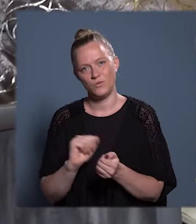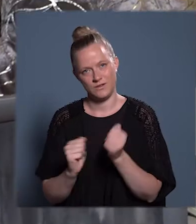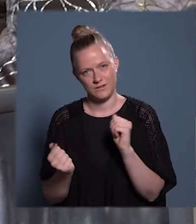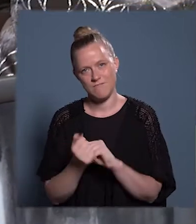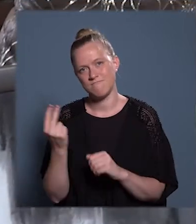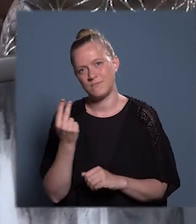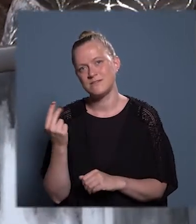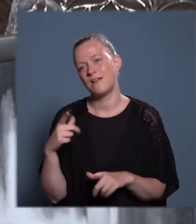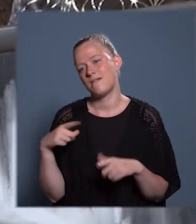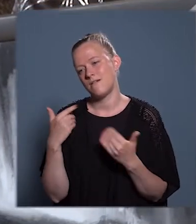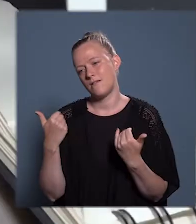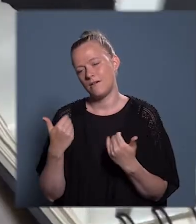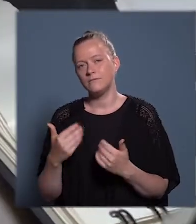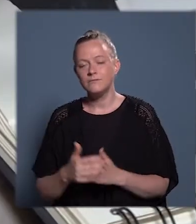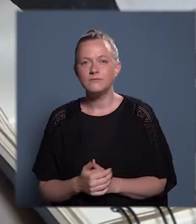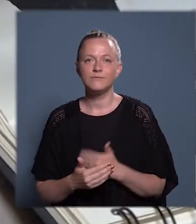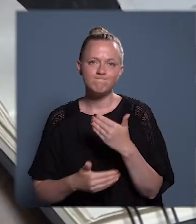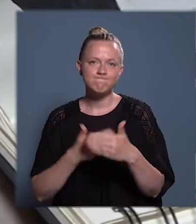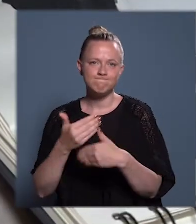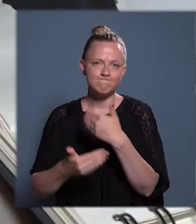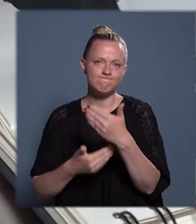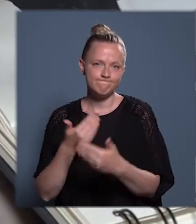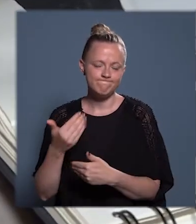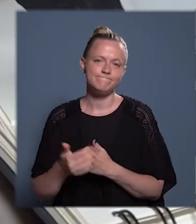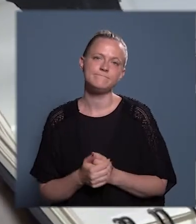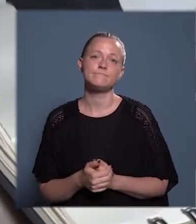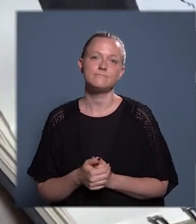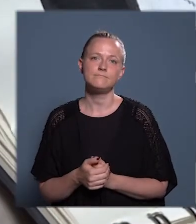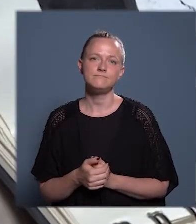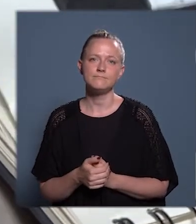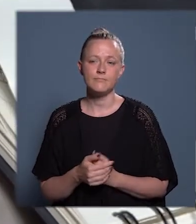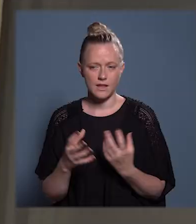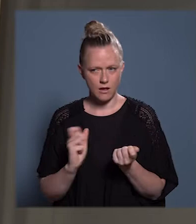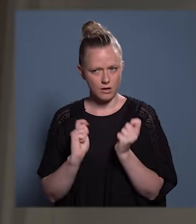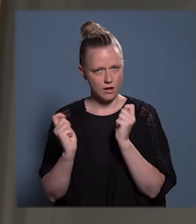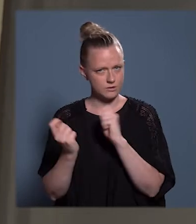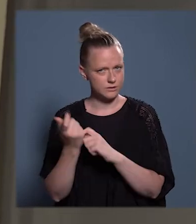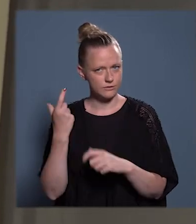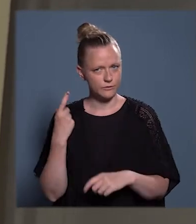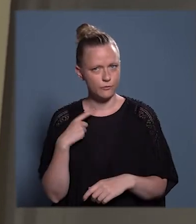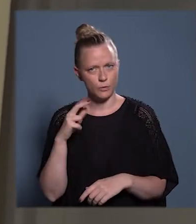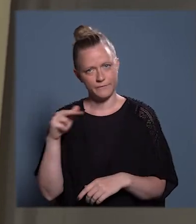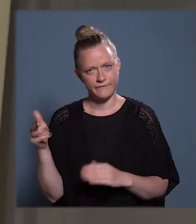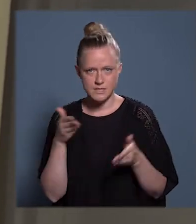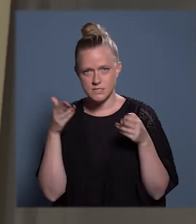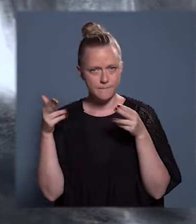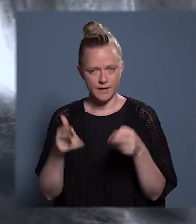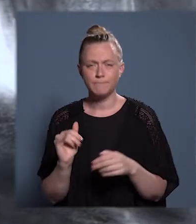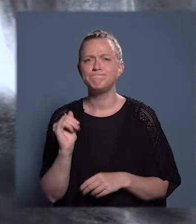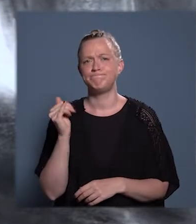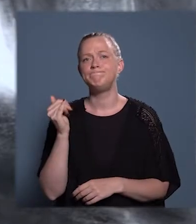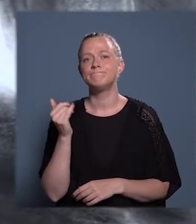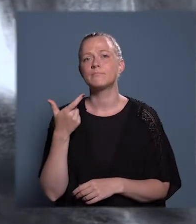az életem sorára, vagy folyamára. Ez alakította bármilyen módon is a művészi pályáját? Igen, úgy